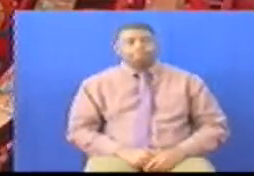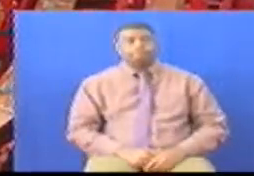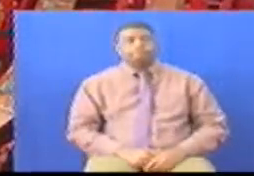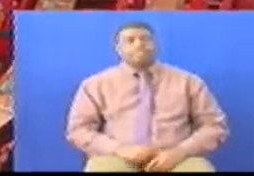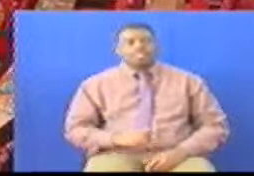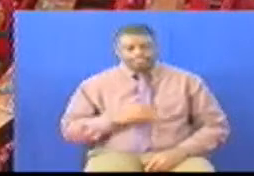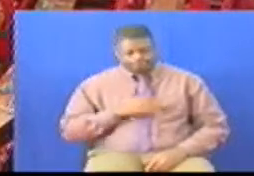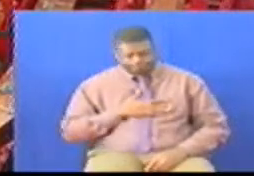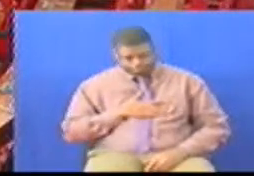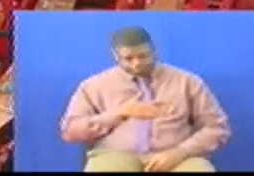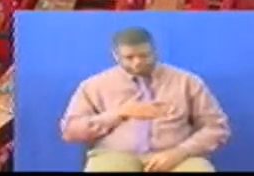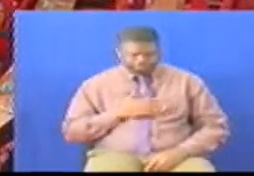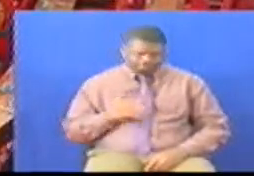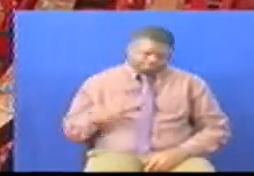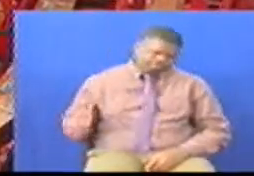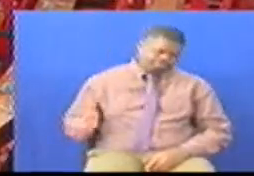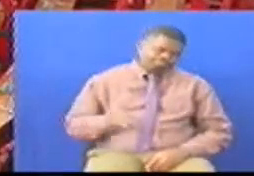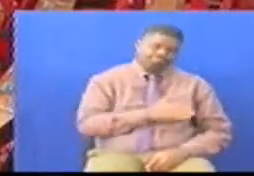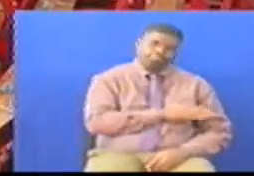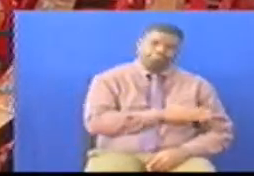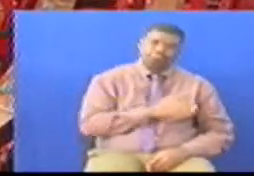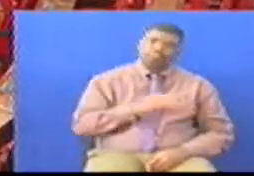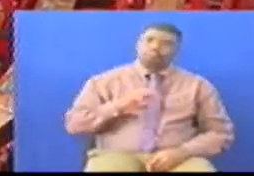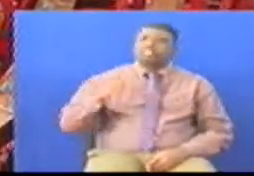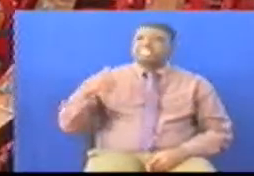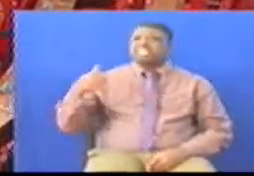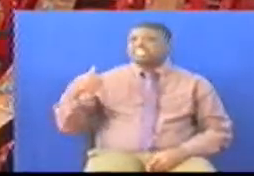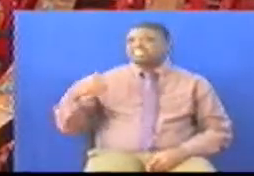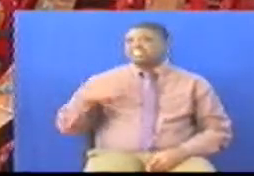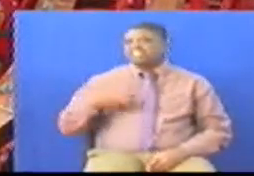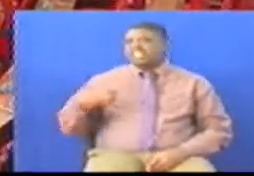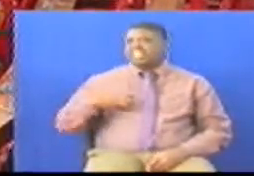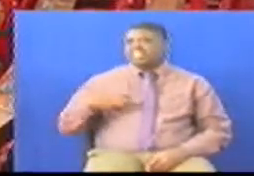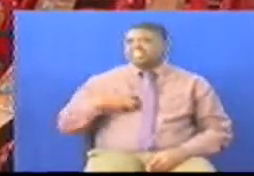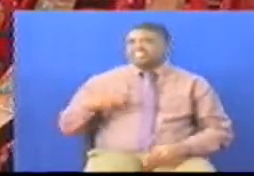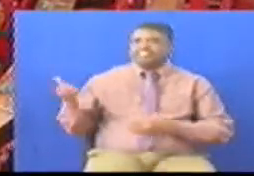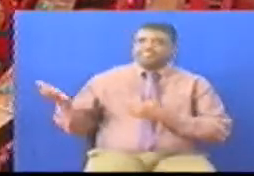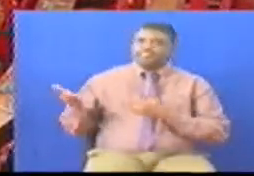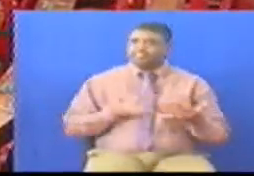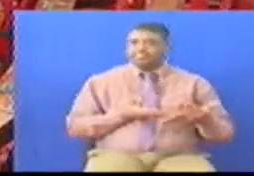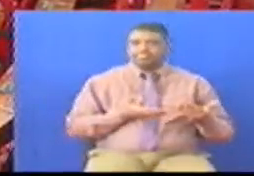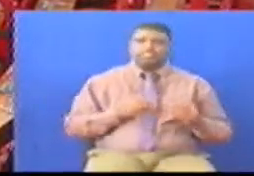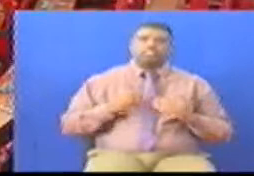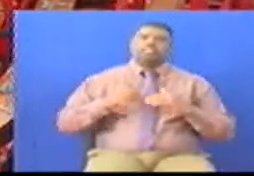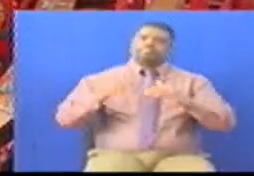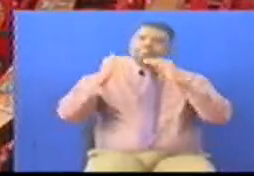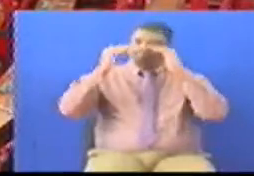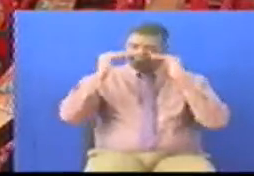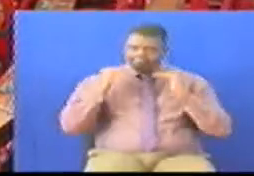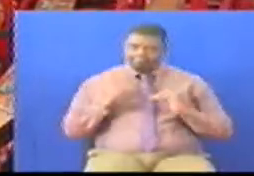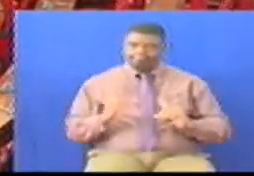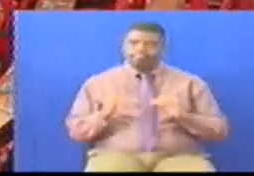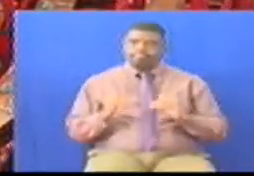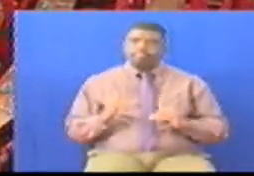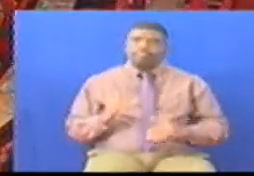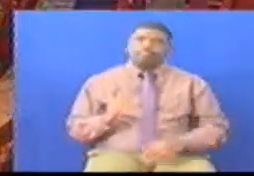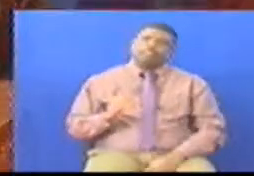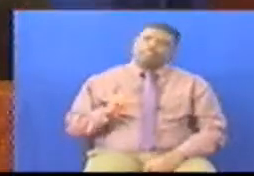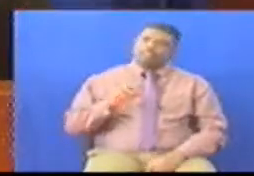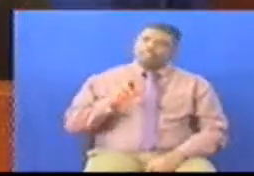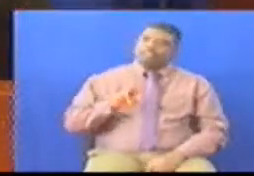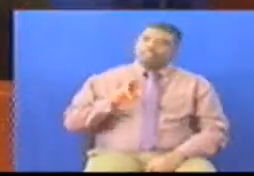sana. Mheshimiwa Rashid Shangazi atafuatiwa na Mheshimiwa Catherine